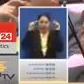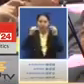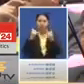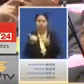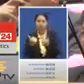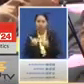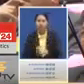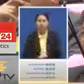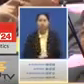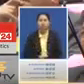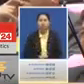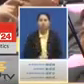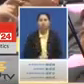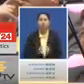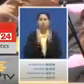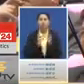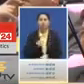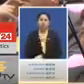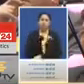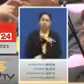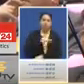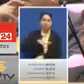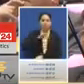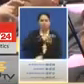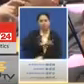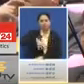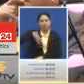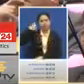กดีนี่ชาวพุทธไม่สบายใจเป็นที่สุด